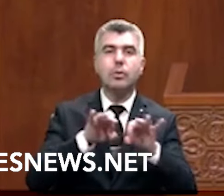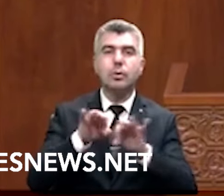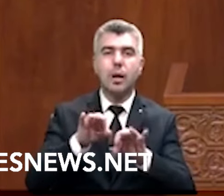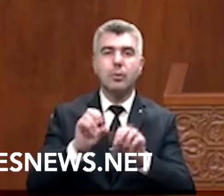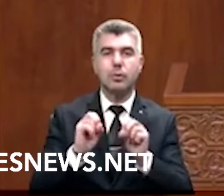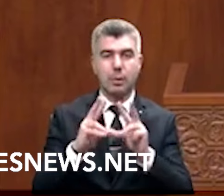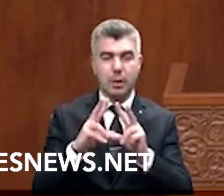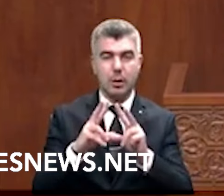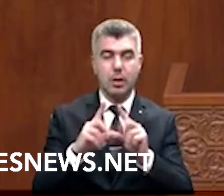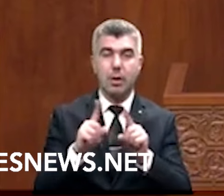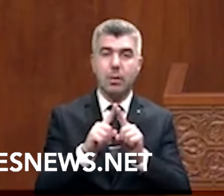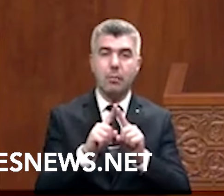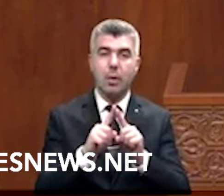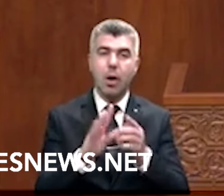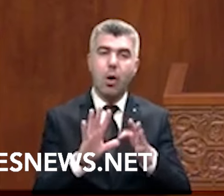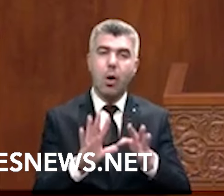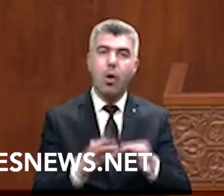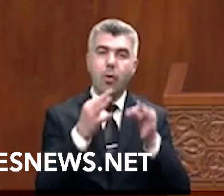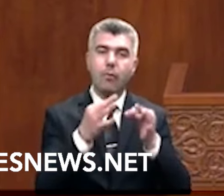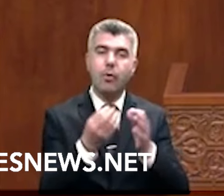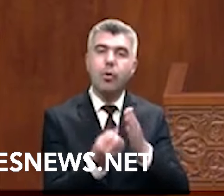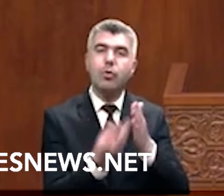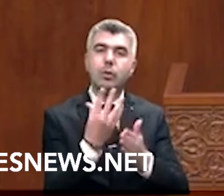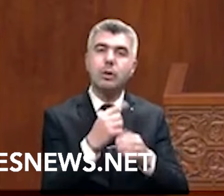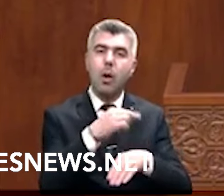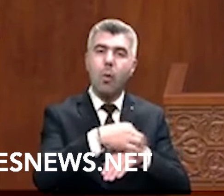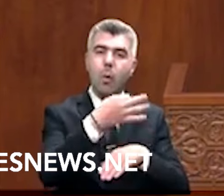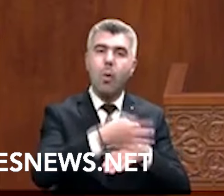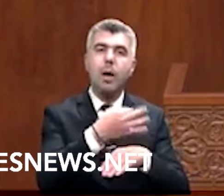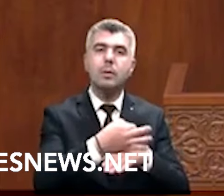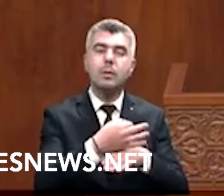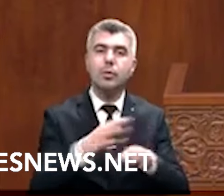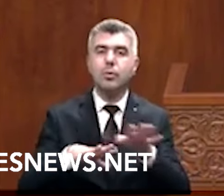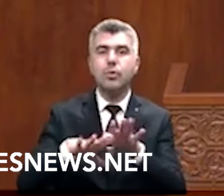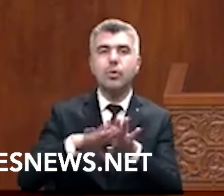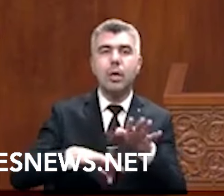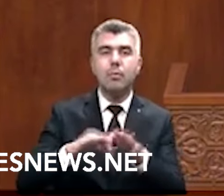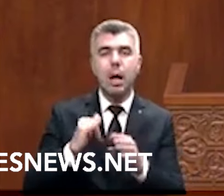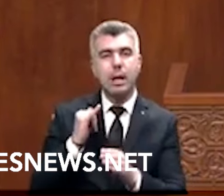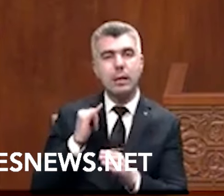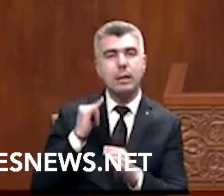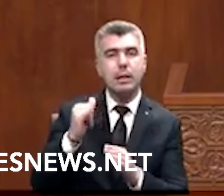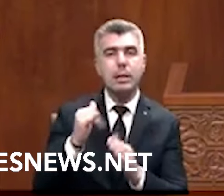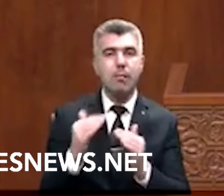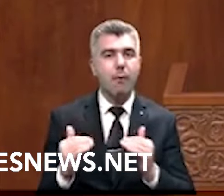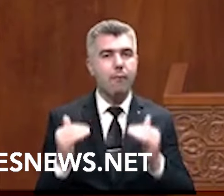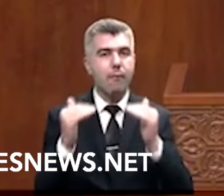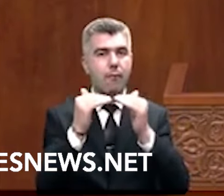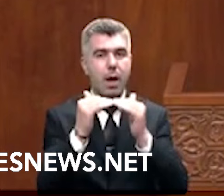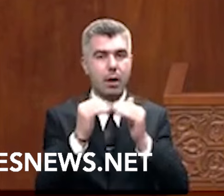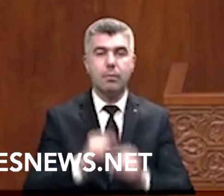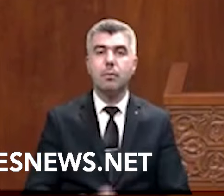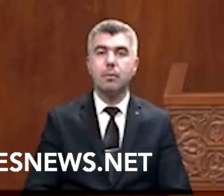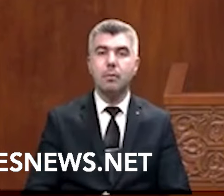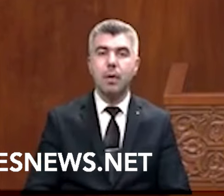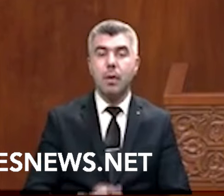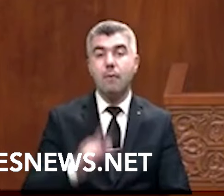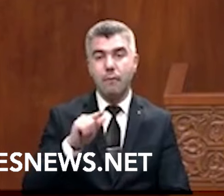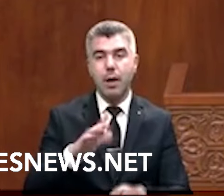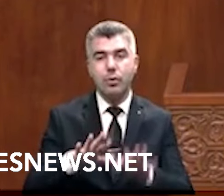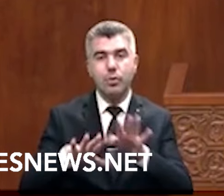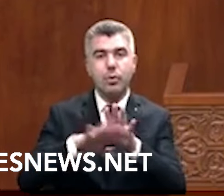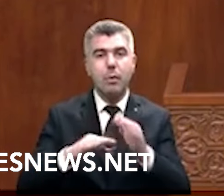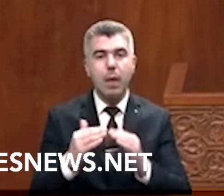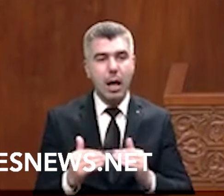هدفه بناء تعاقد اجتماعي متين ودائم ومتفق عليه قائم على تعزيز العداله